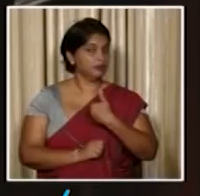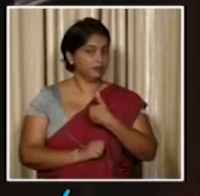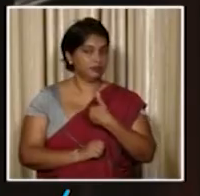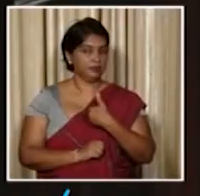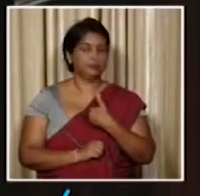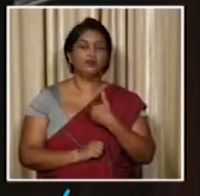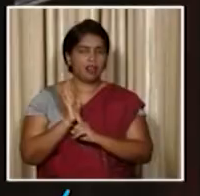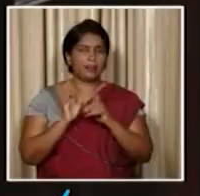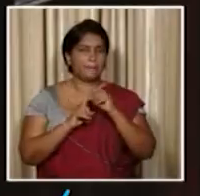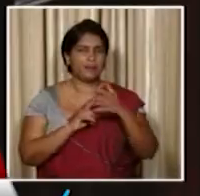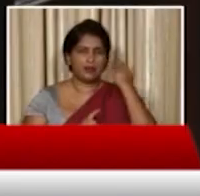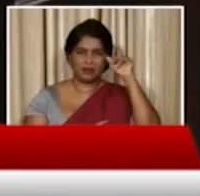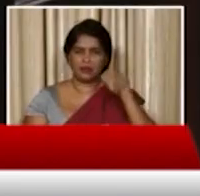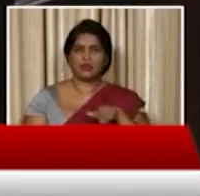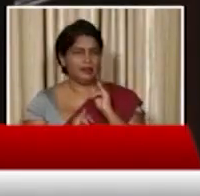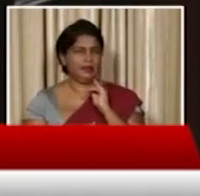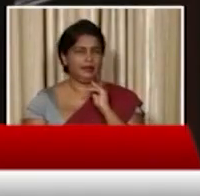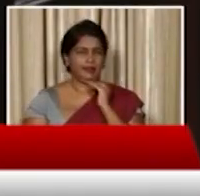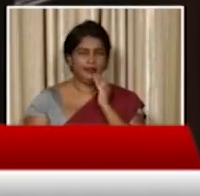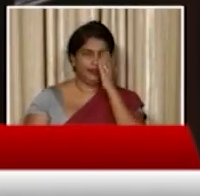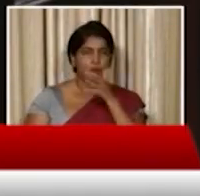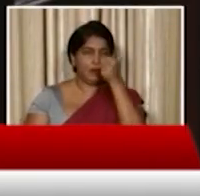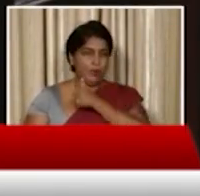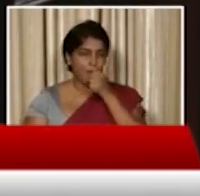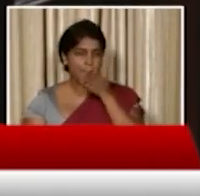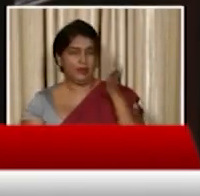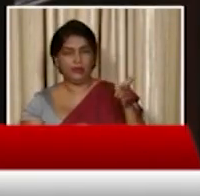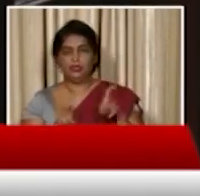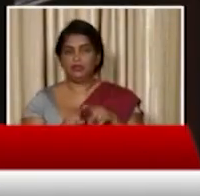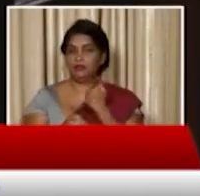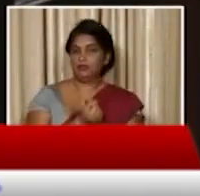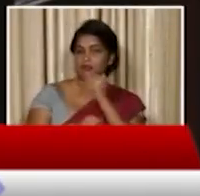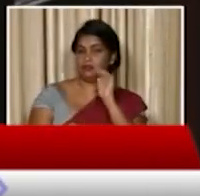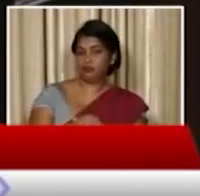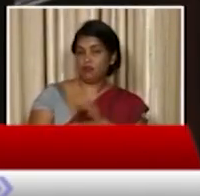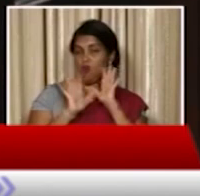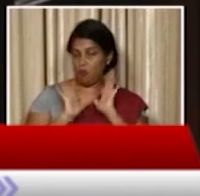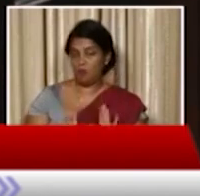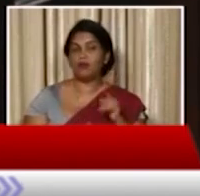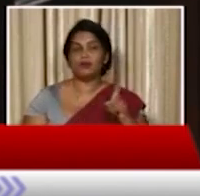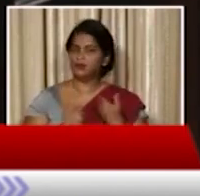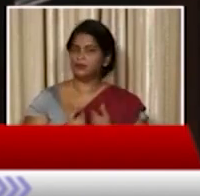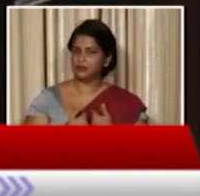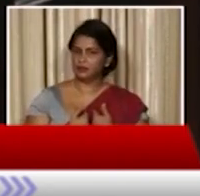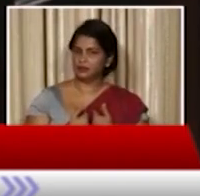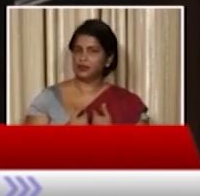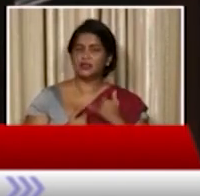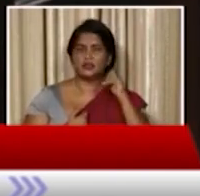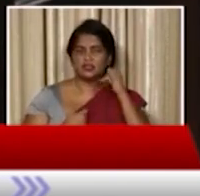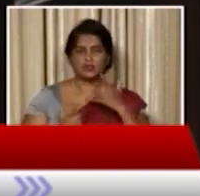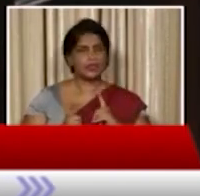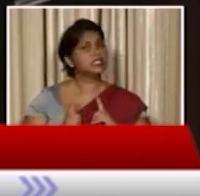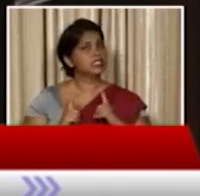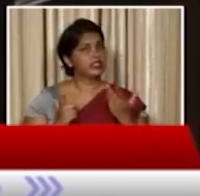මාහට හානි වෙන පරිදි සමාජ මාධ්‍ය ඔස්සේ අපි හොරුන් බවත් අපිව අත්තරංගුවට ගත යුතු බවත් එහි සඳහන් කර ඇත සමාන අපේ